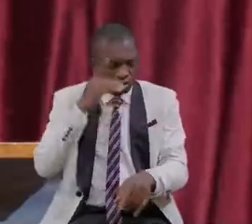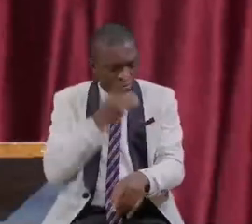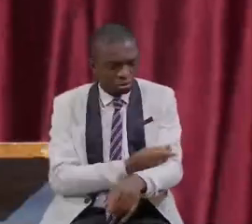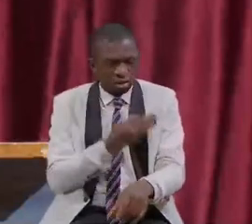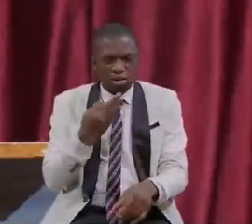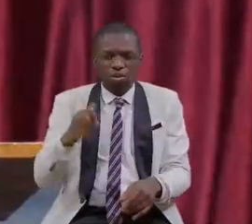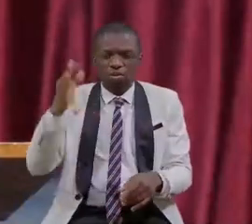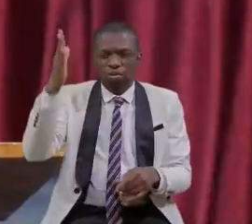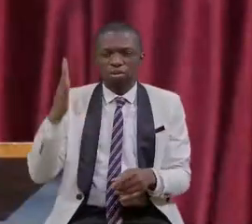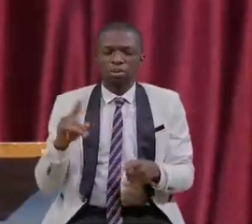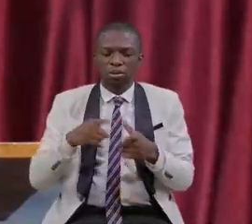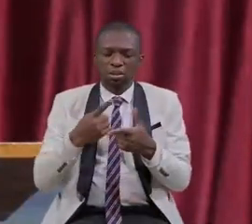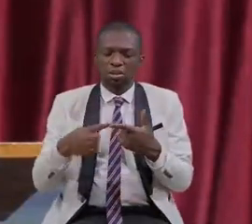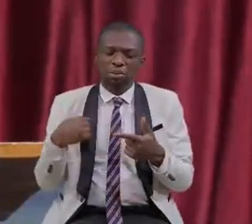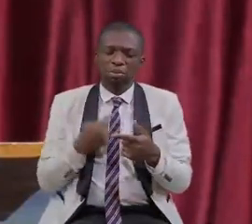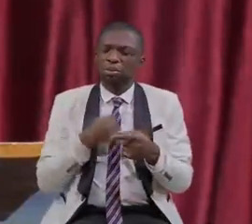dont nous pouvons dire notre Père.